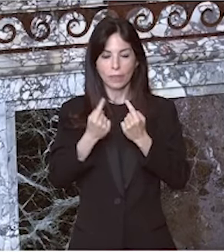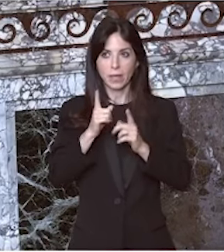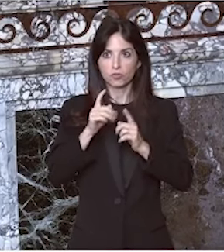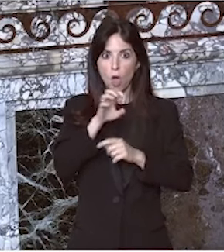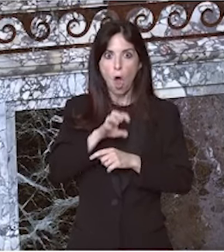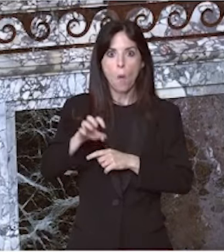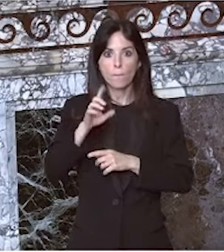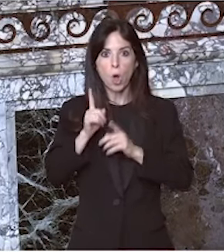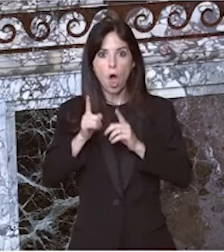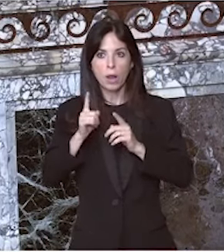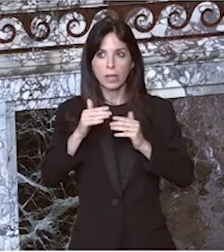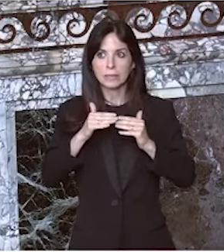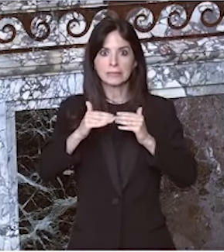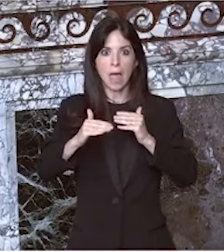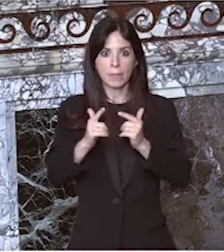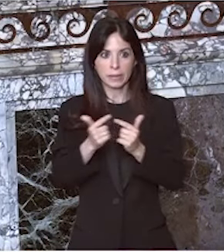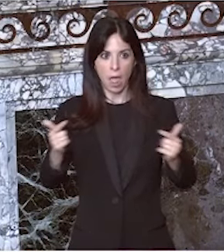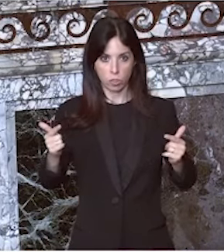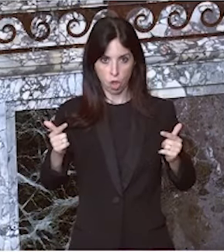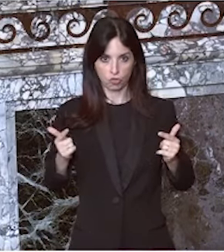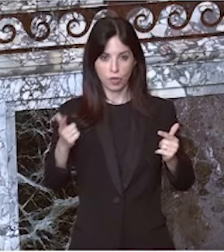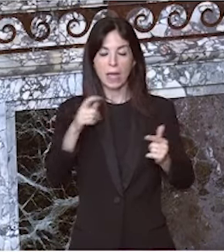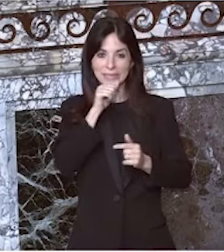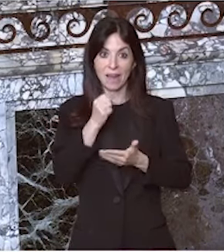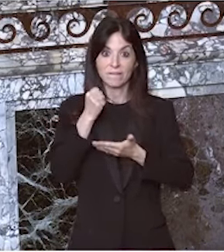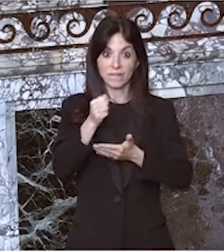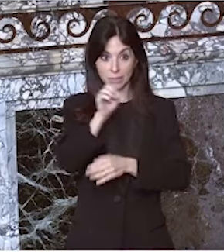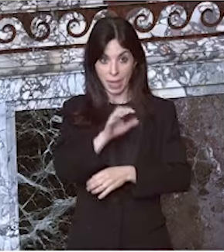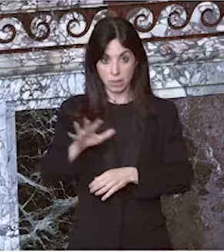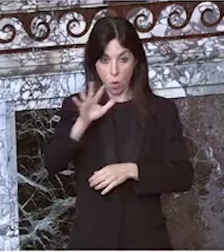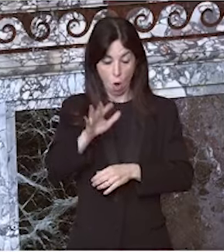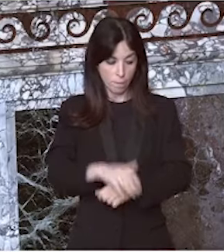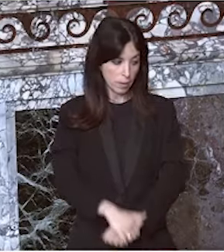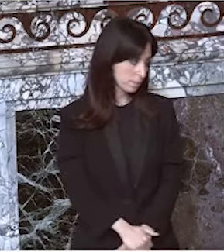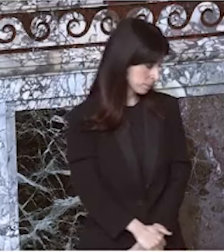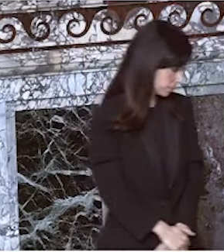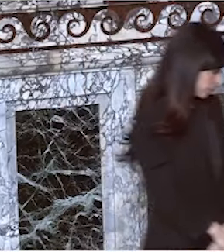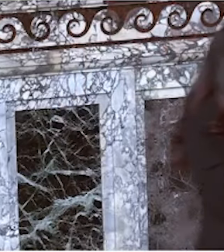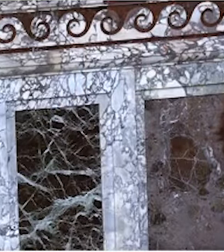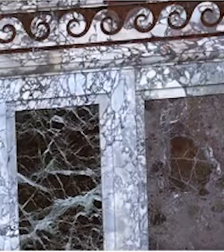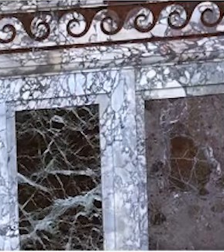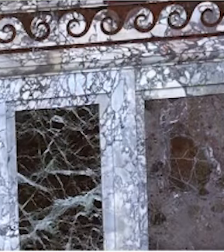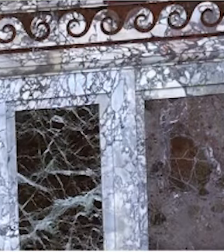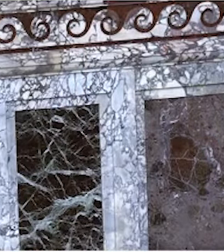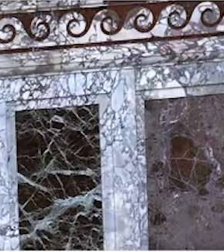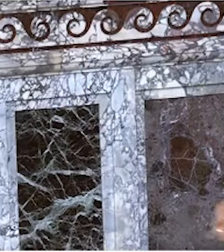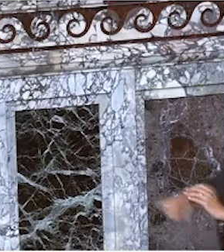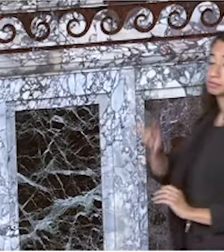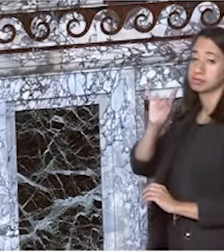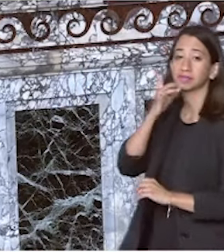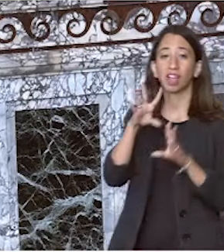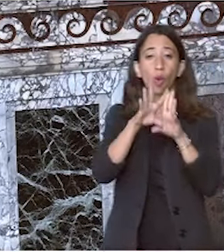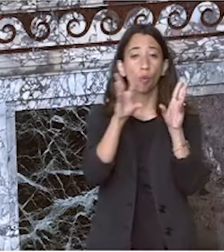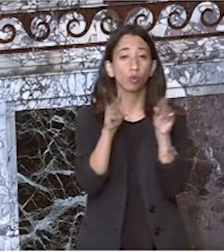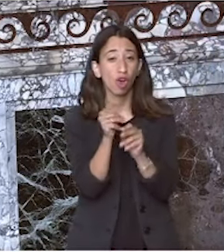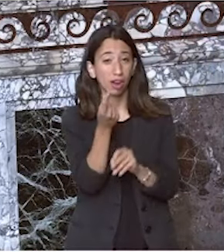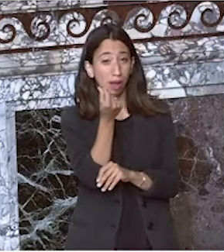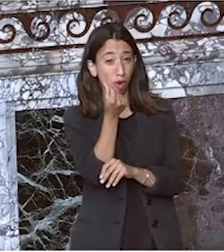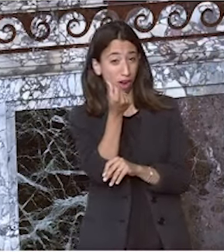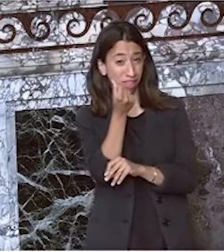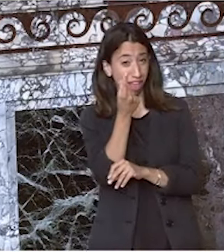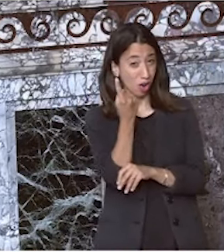degli ingenti investimenti che l'Europa deve realizzare. In una unione monetaria, un bilancio centrale